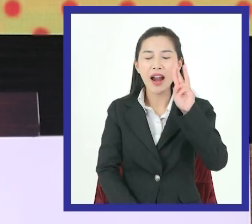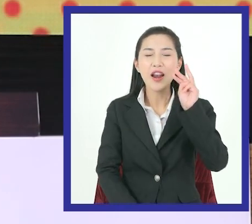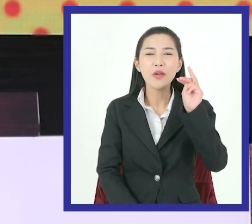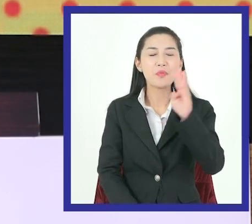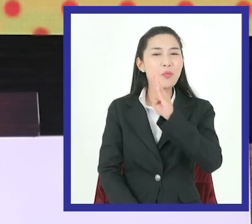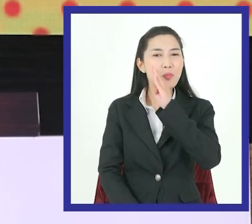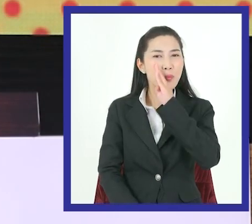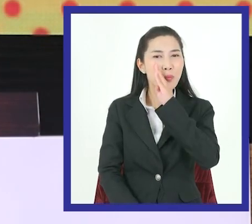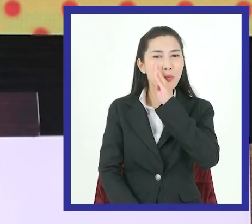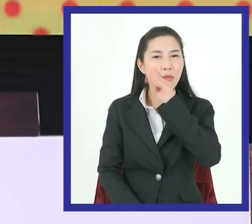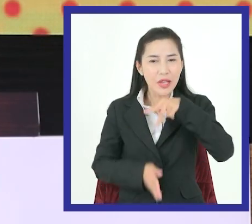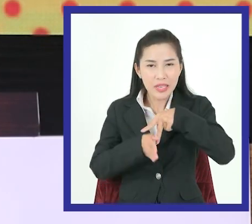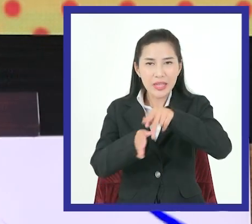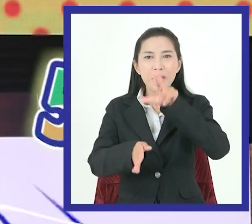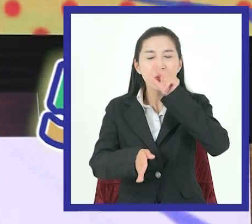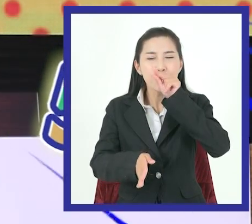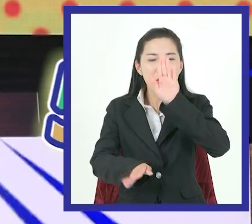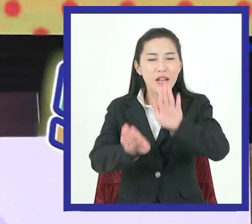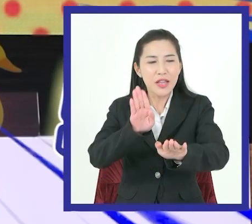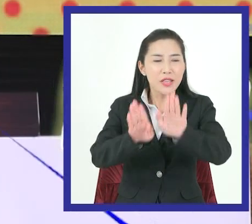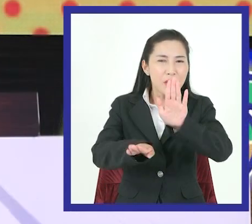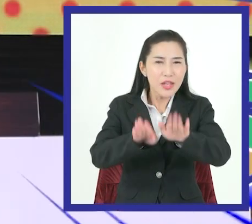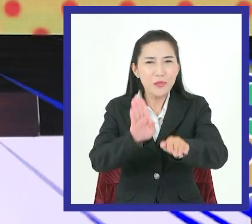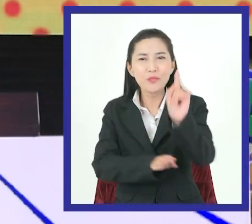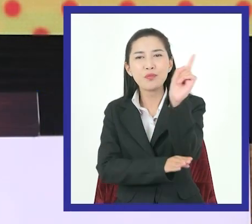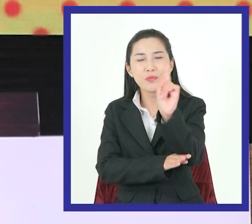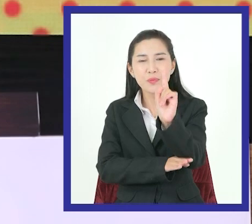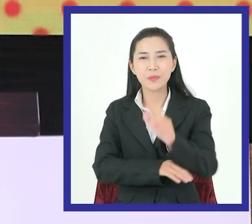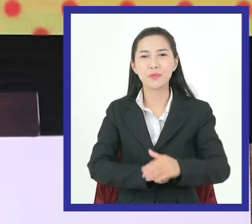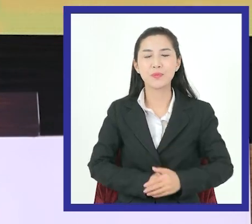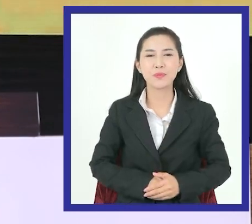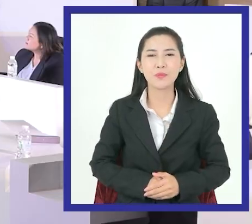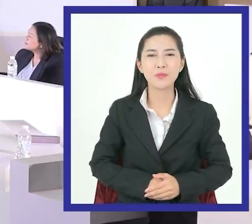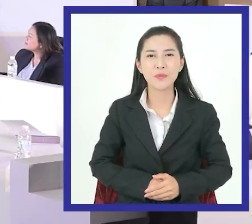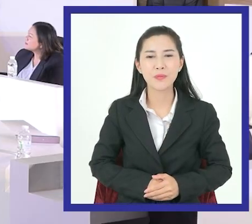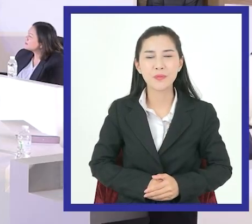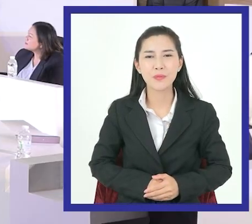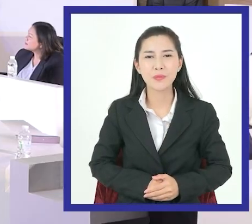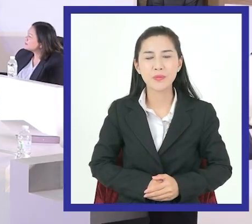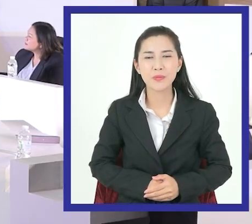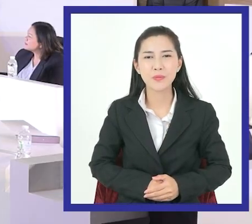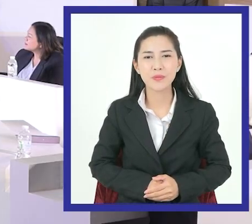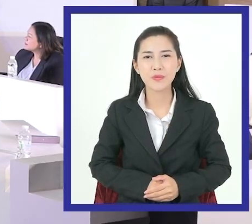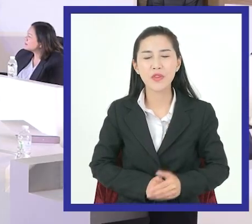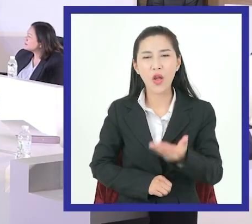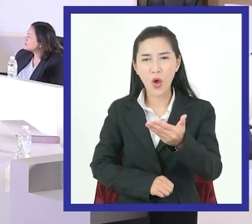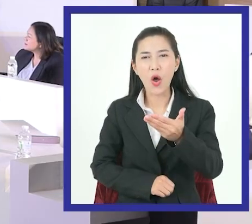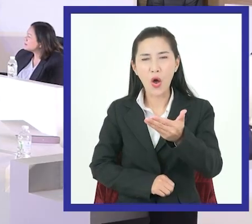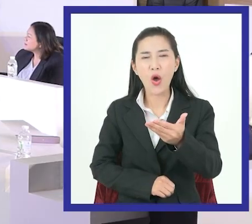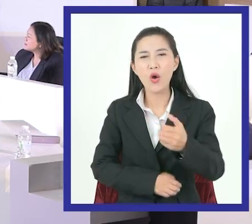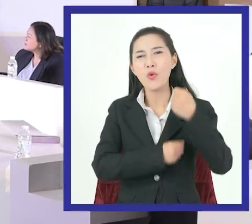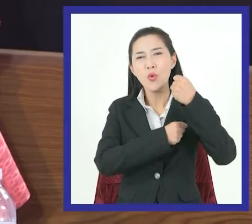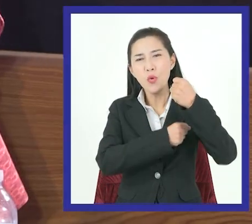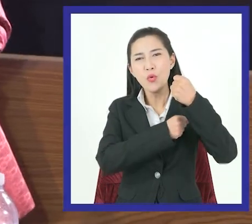ครับแล้วมันจะเหยียบคันเร่งตรงไหนอ่ะครับประธานครับขออนุญาตประท้วงต่อเนื่องกับเ่อท่าน